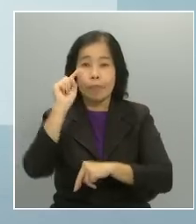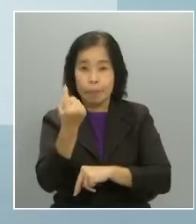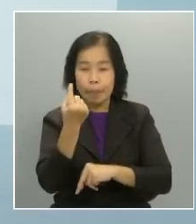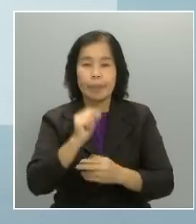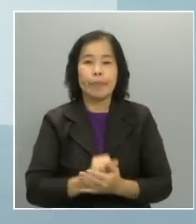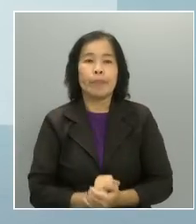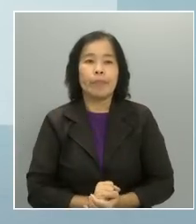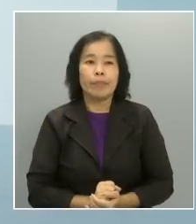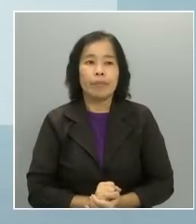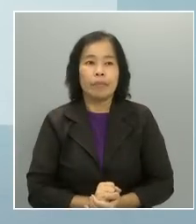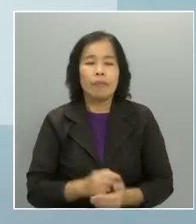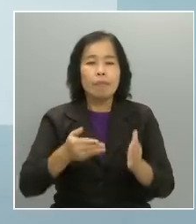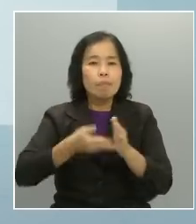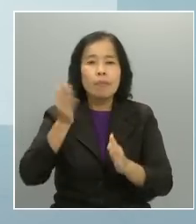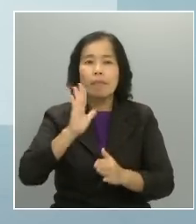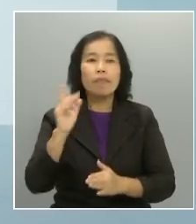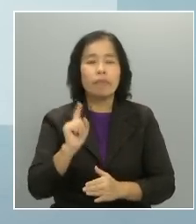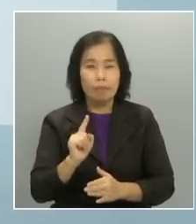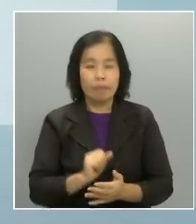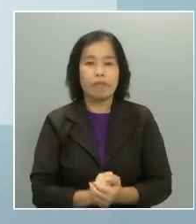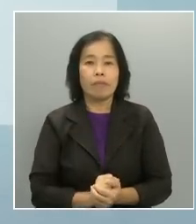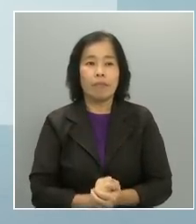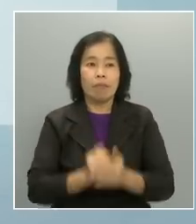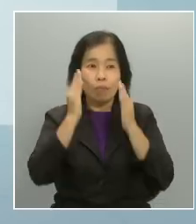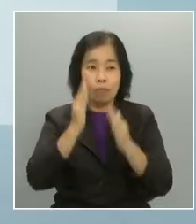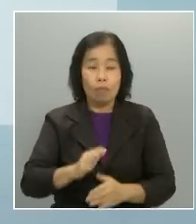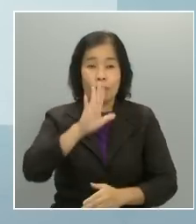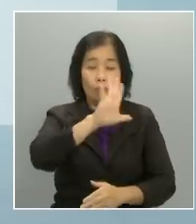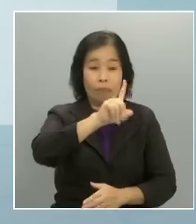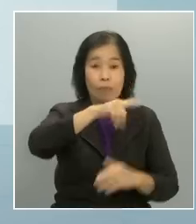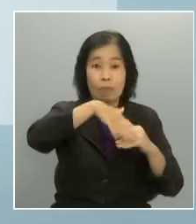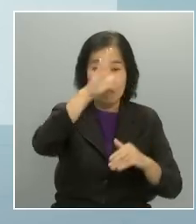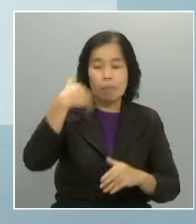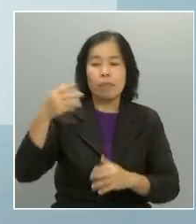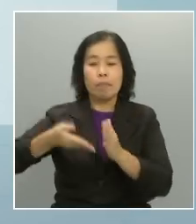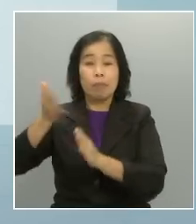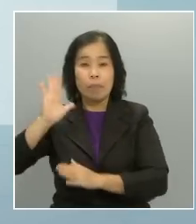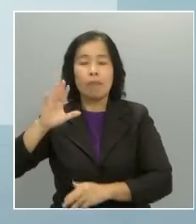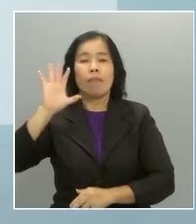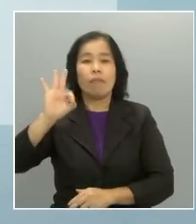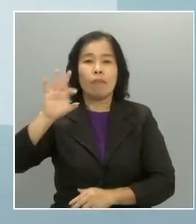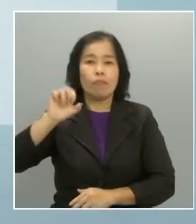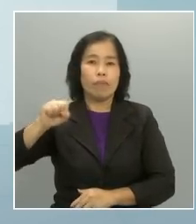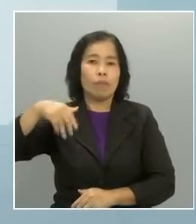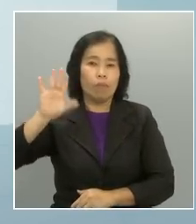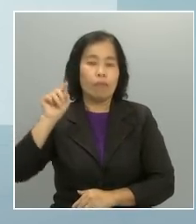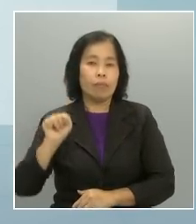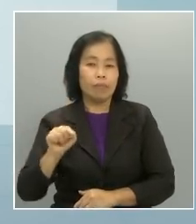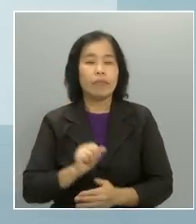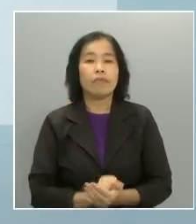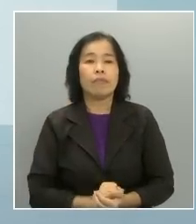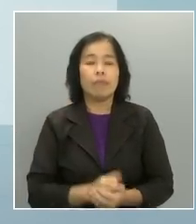มันก็คือไม่ผ่านเองค่ะค่าร้านกว่าจะมีผู้ที่ไม่ผ่านการลงทะเบียนเนี้ย 9แสนกว่ารายที่นี้